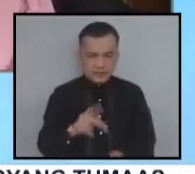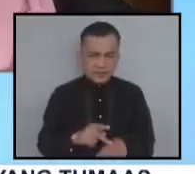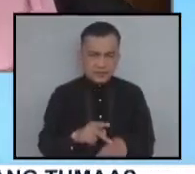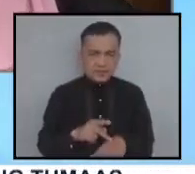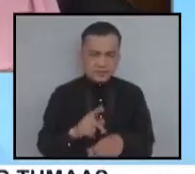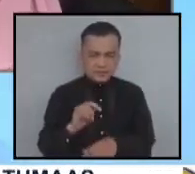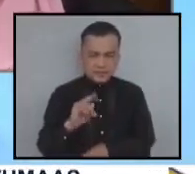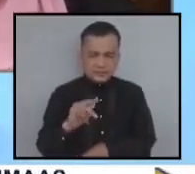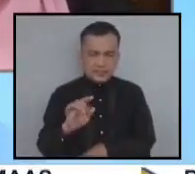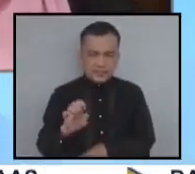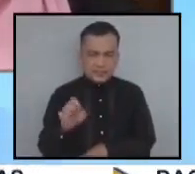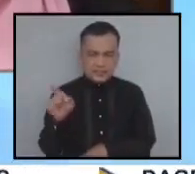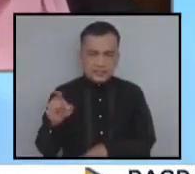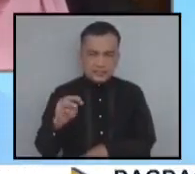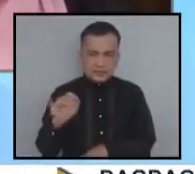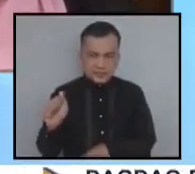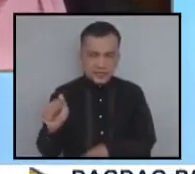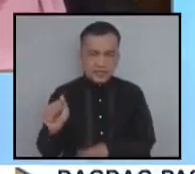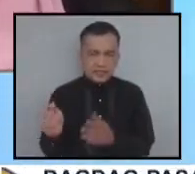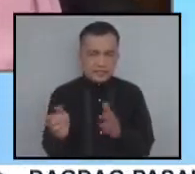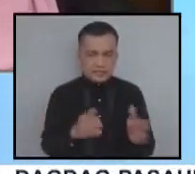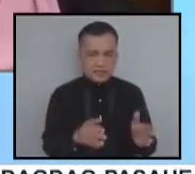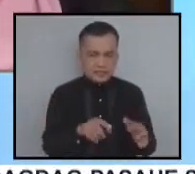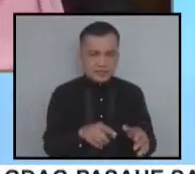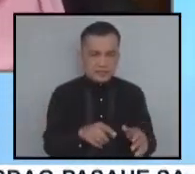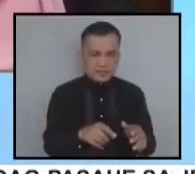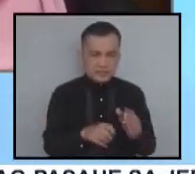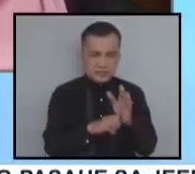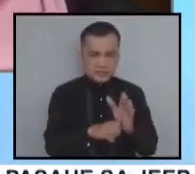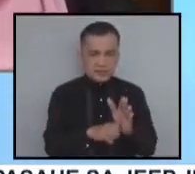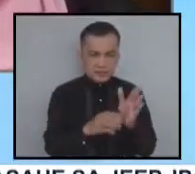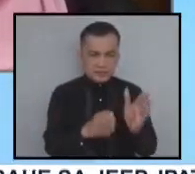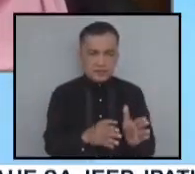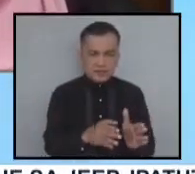Miss Mia Villanueva, at ang isa sa exhibitor dito na si Miss